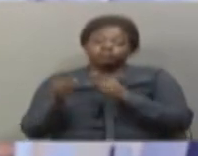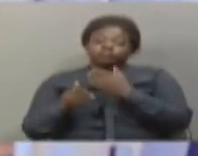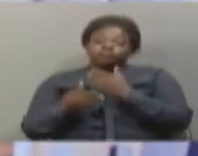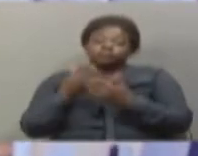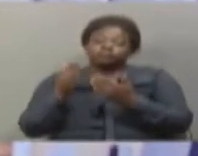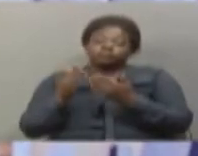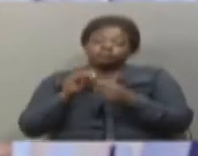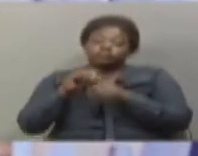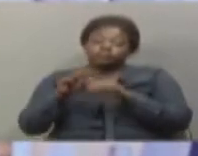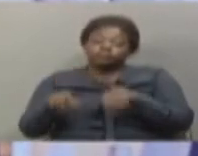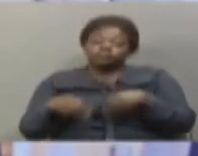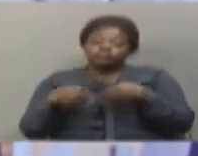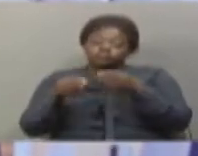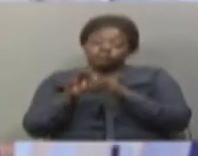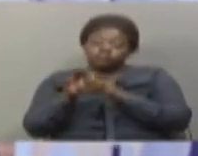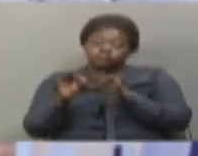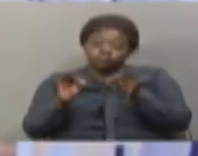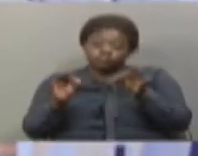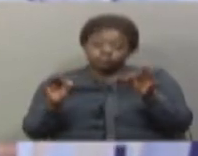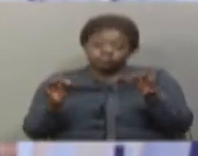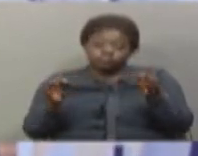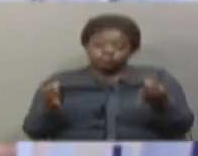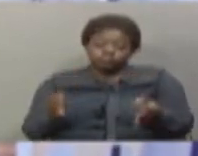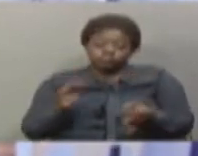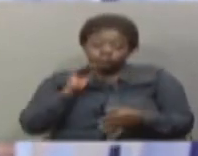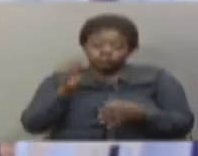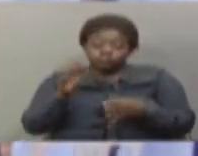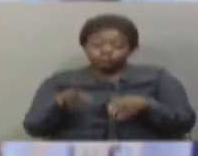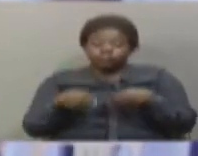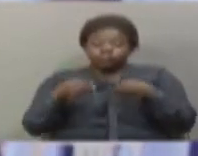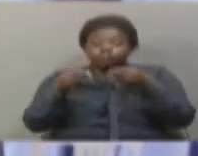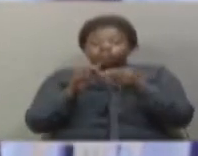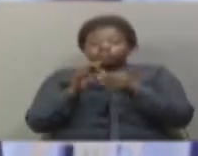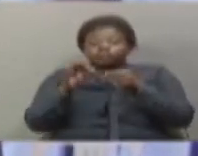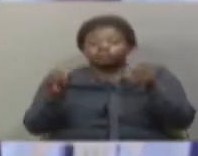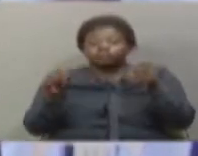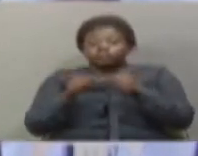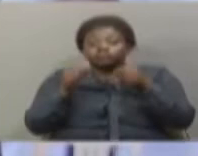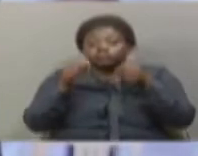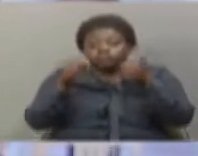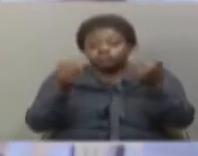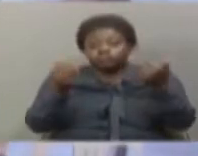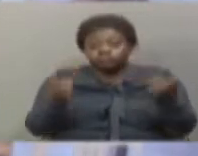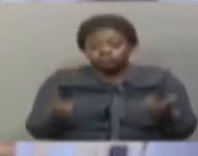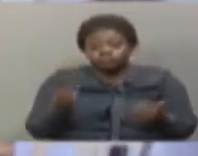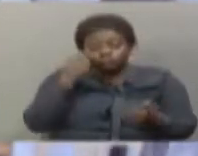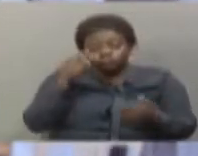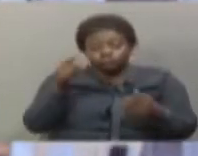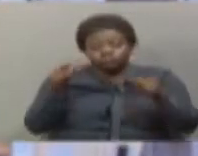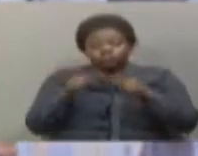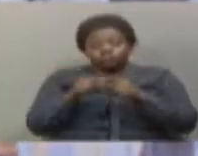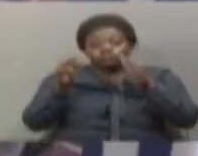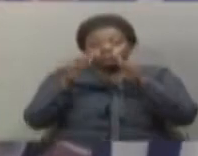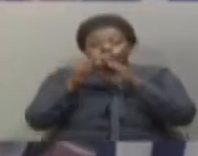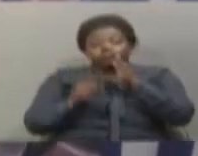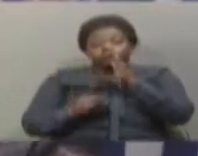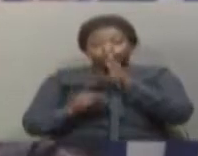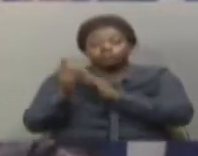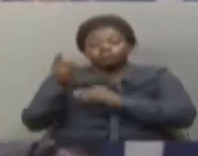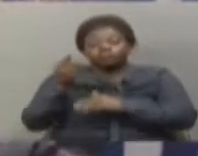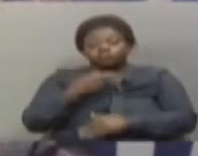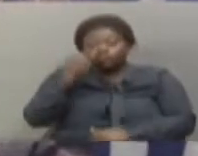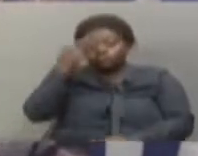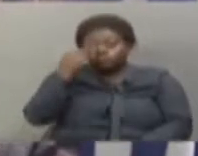kutona obulabo baddala baffe tubatonera obulabo n'abaana nga balaba amaka gakula galimu eddiini.